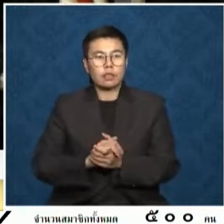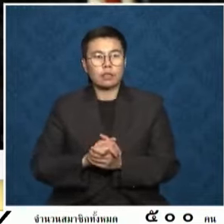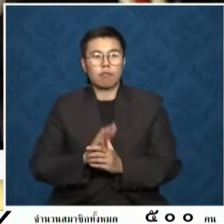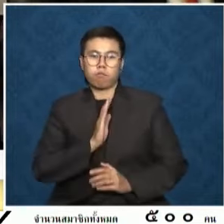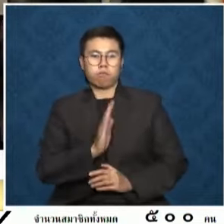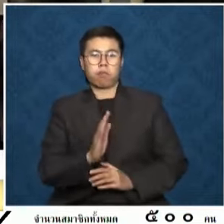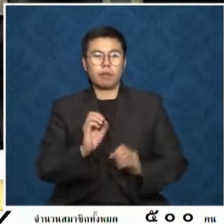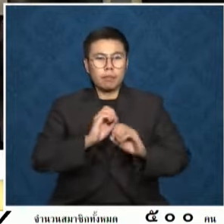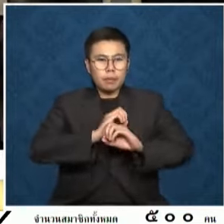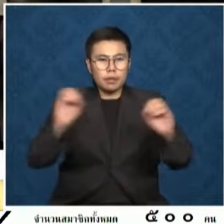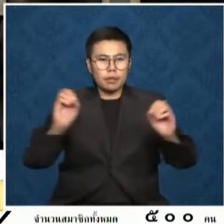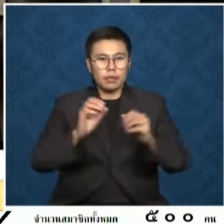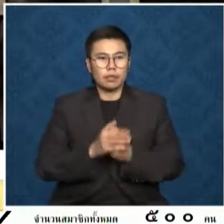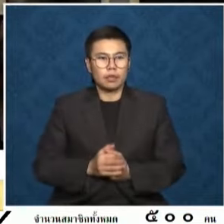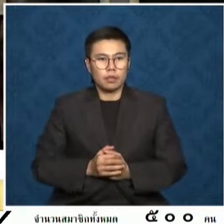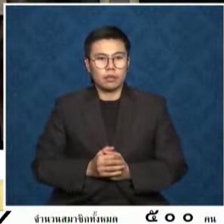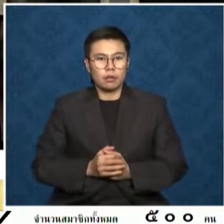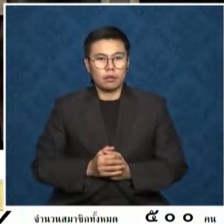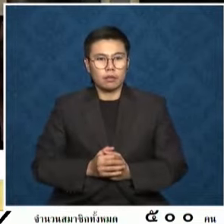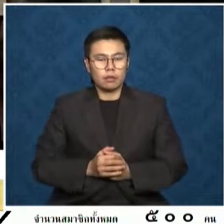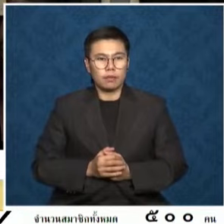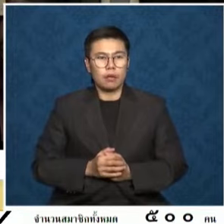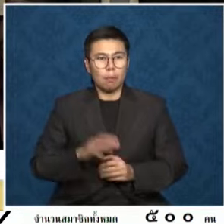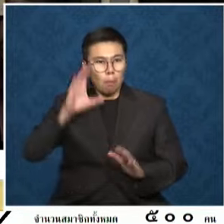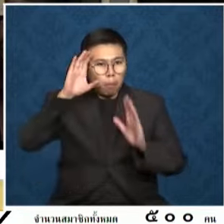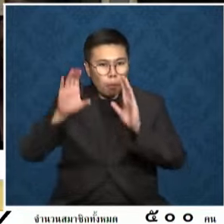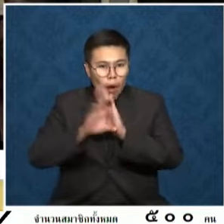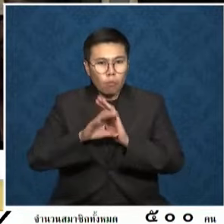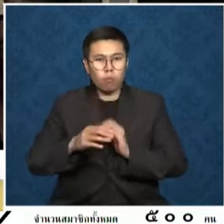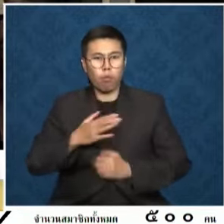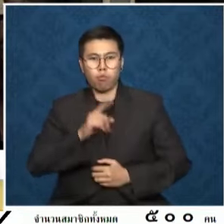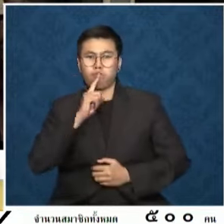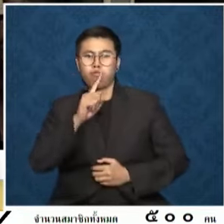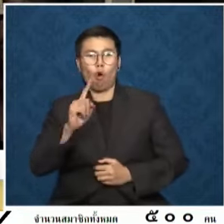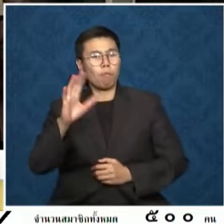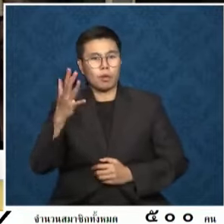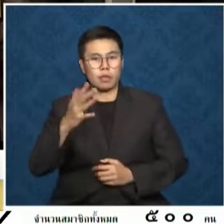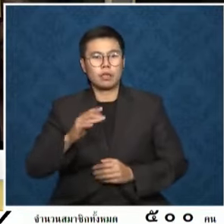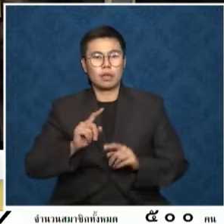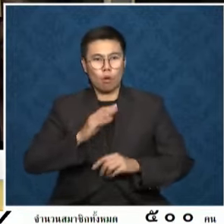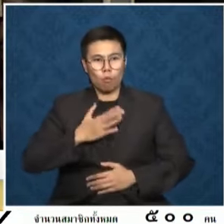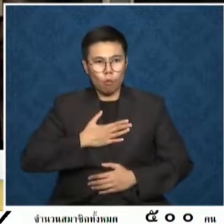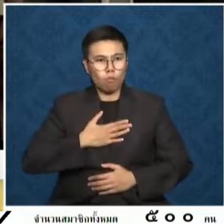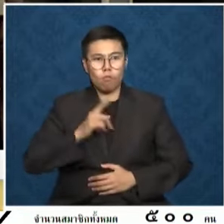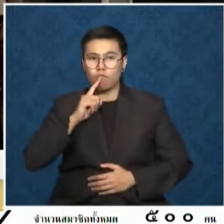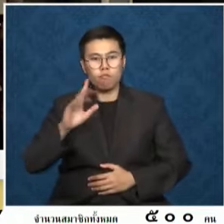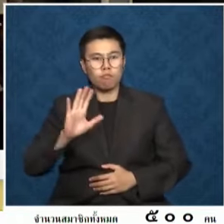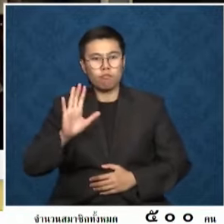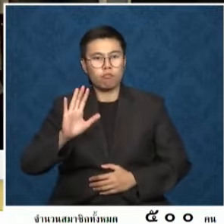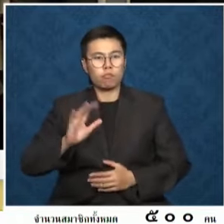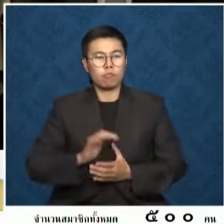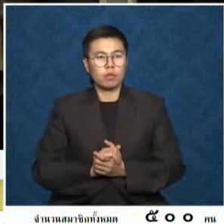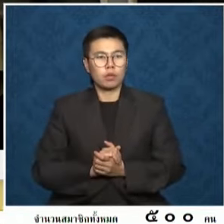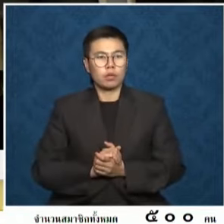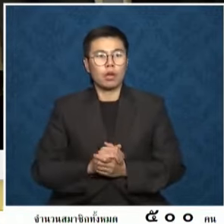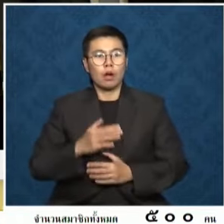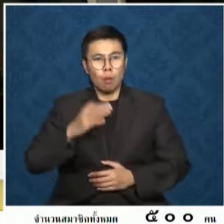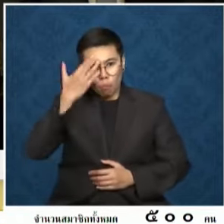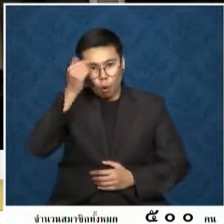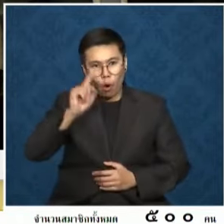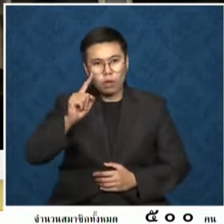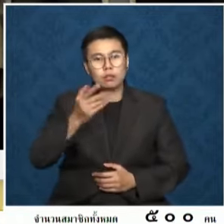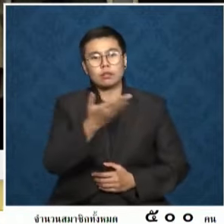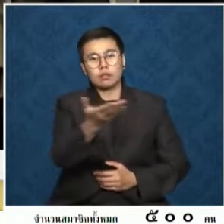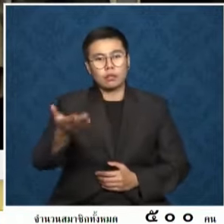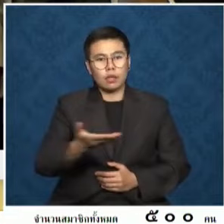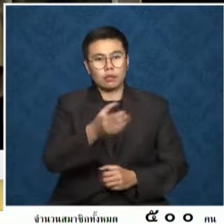างการที่จะรูปบุคคลใดออกมาผมไม่ฟ้องครับผมไม่ฟ้องเพราะว่าสิ่งที่พว